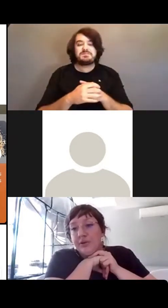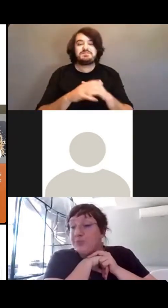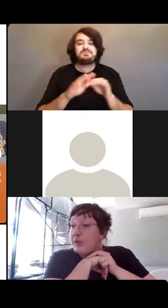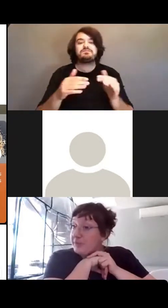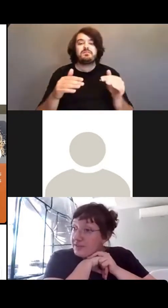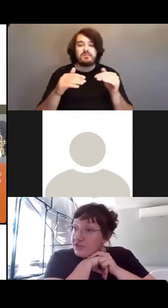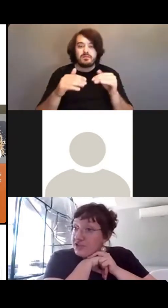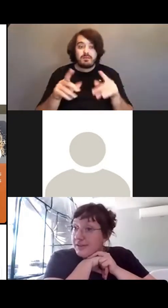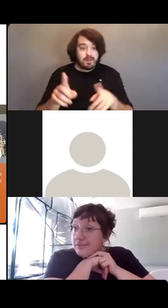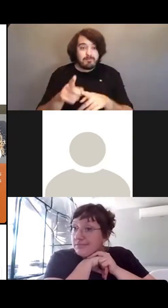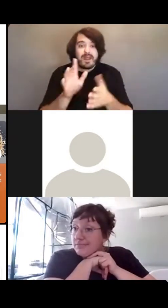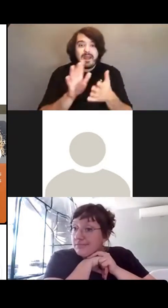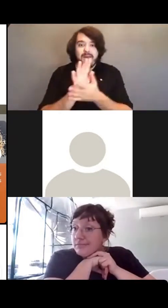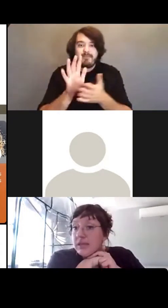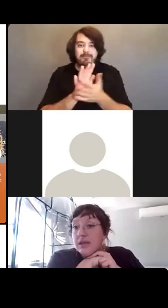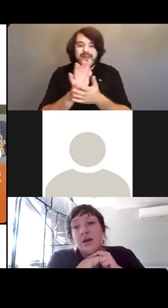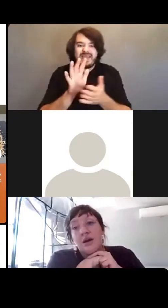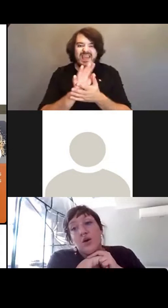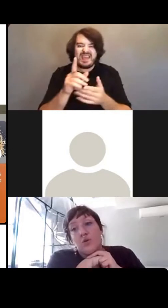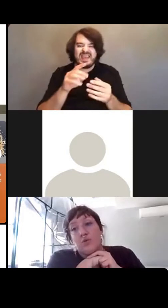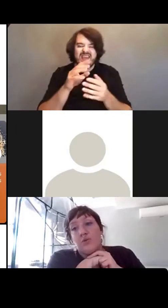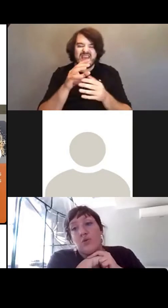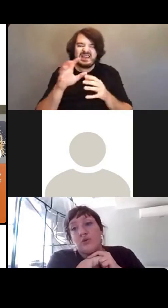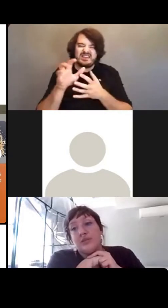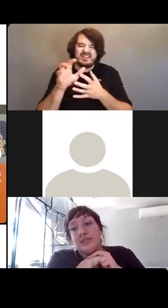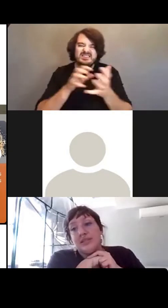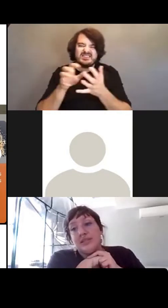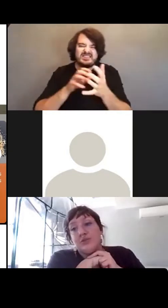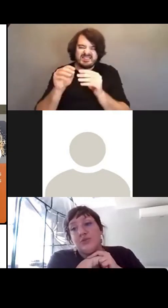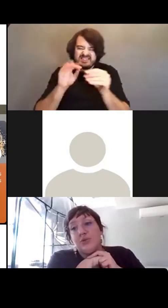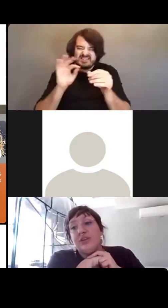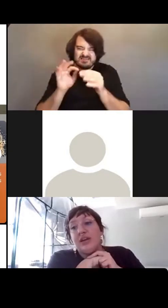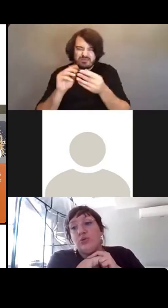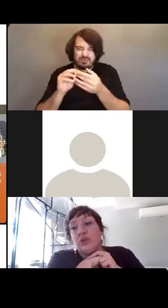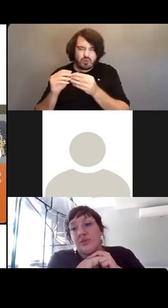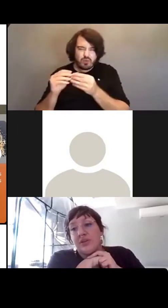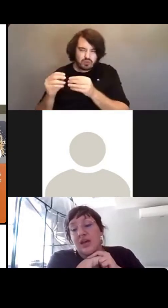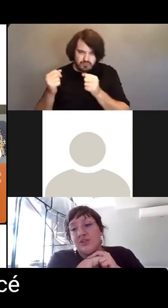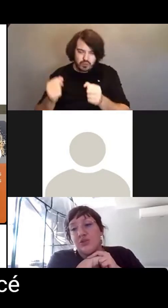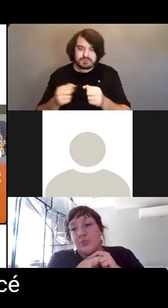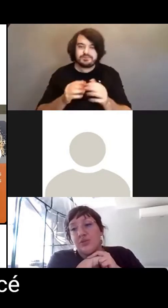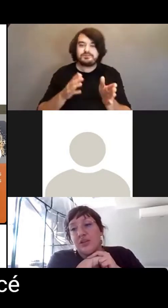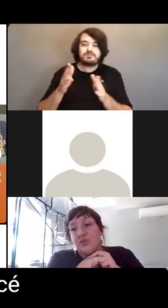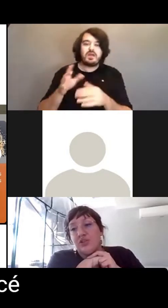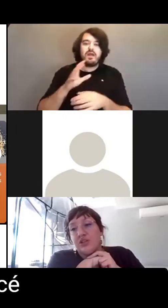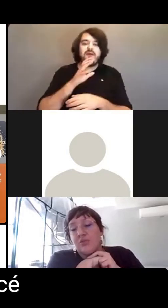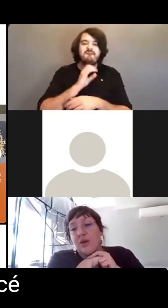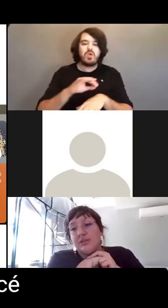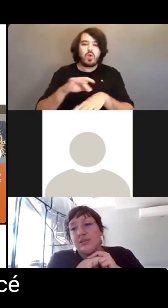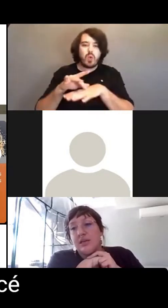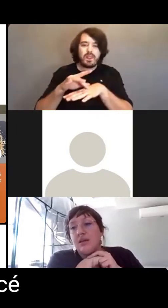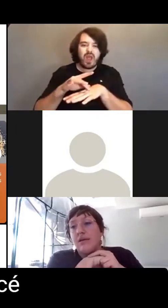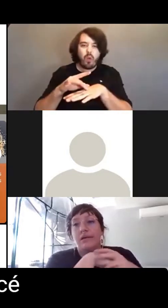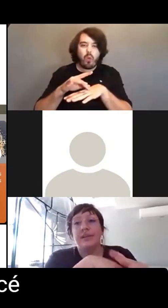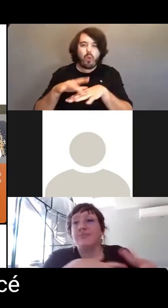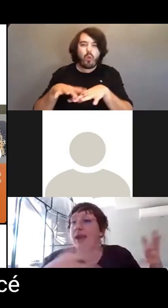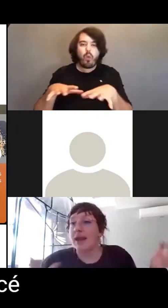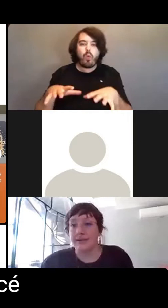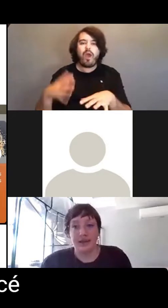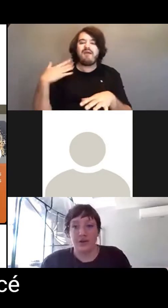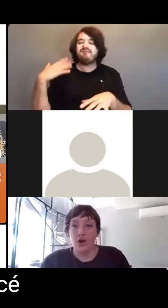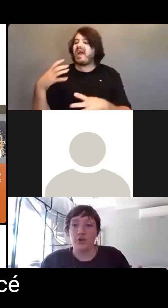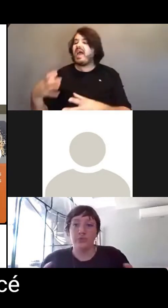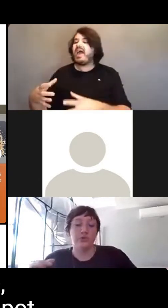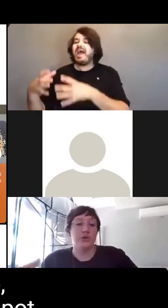Puis, du papier déchiqueté. On va voir aussi du vieux terreau d'empotage. Donc, peut-être que j'ai commencé des plants